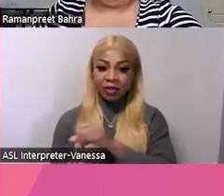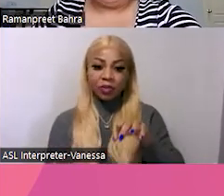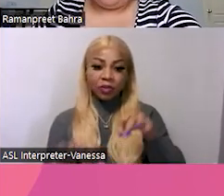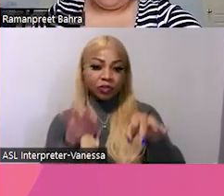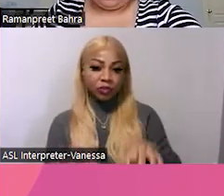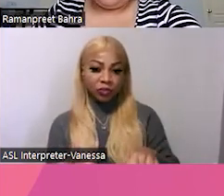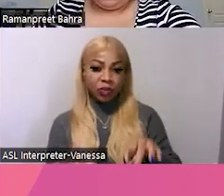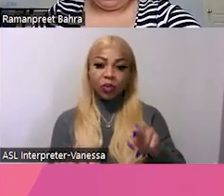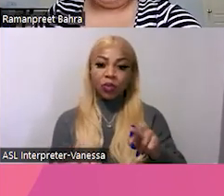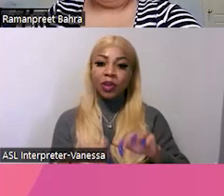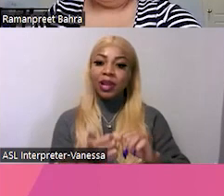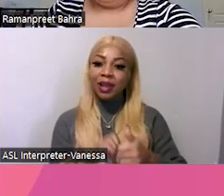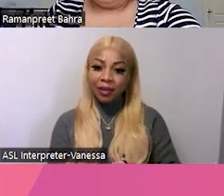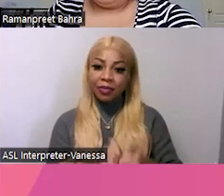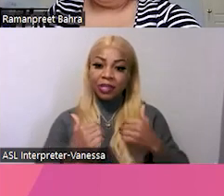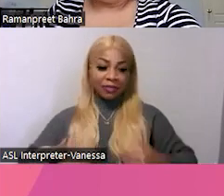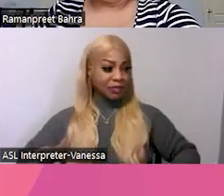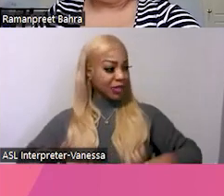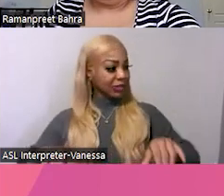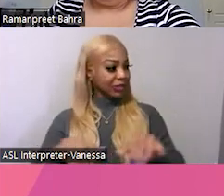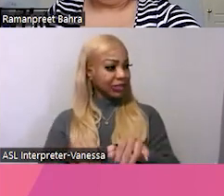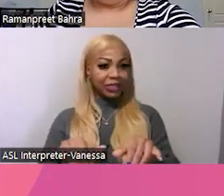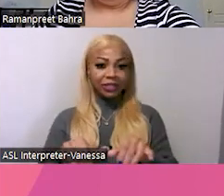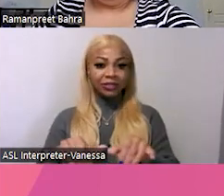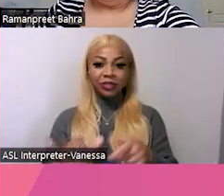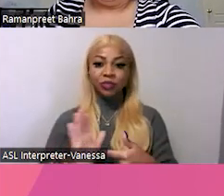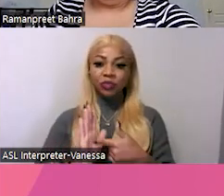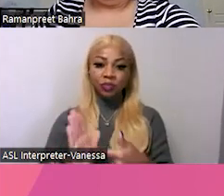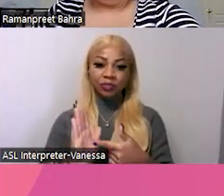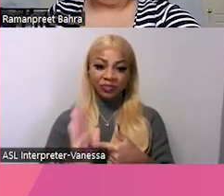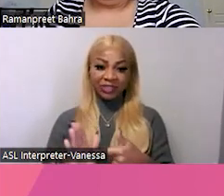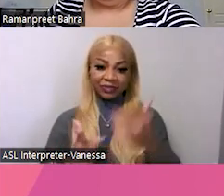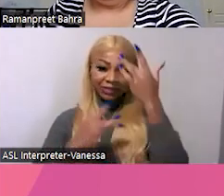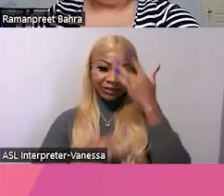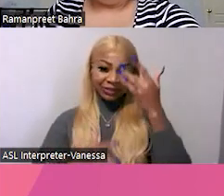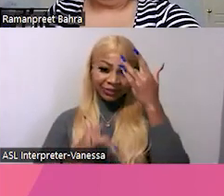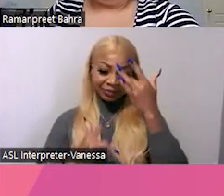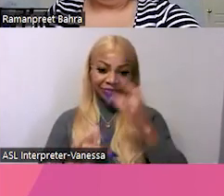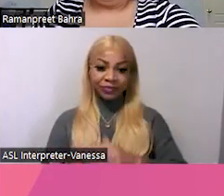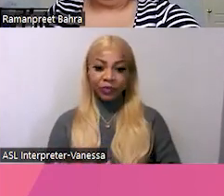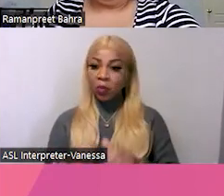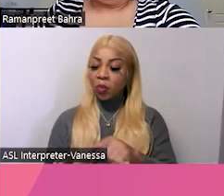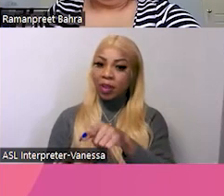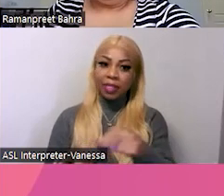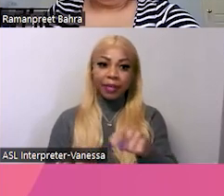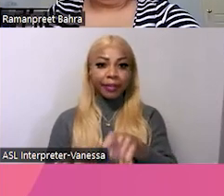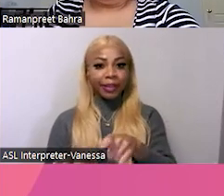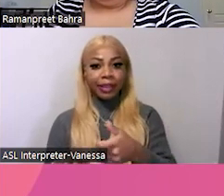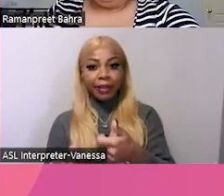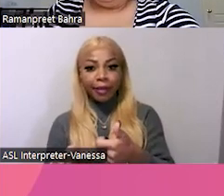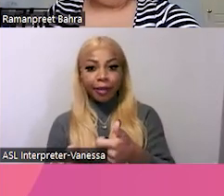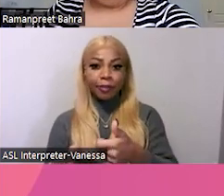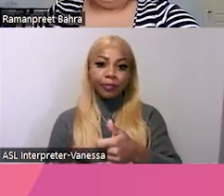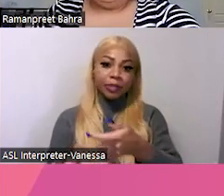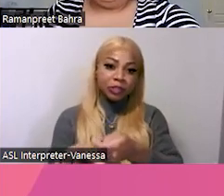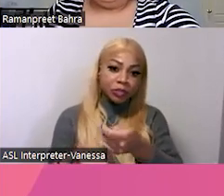cela intègre encore davantage les attitudes et la perception de la corpulence comme étant une maladie qui a besoin d'être guérie,